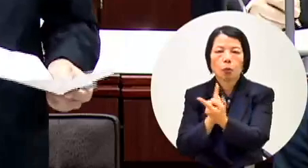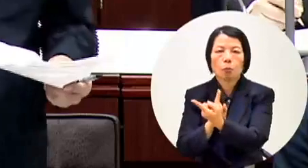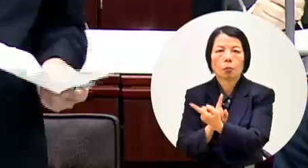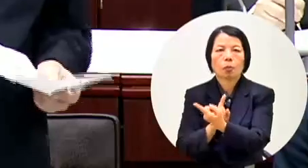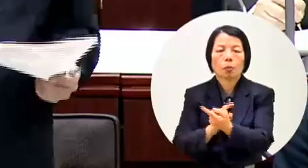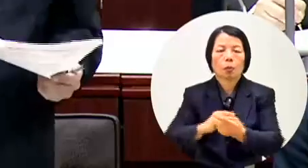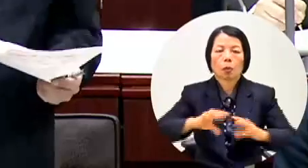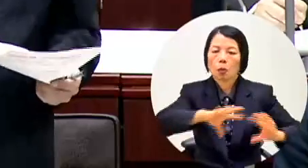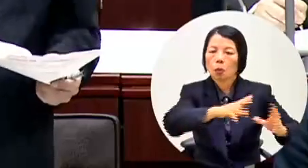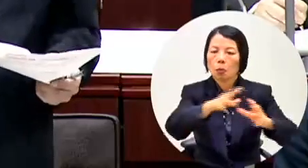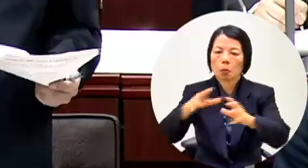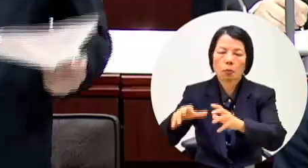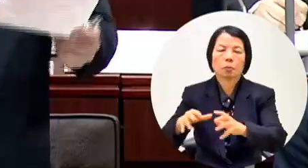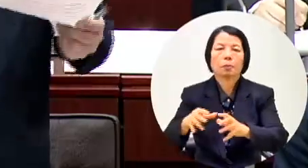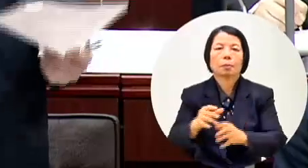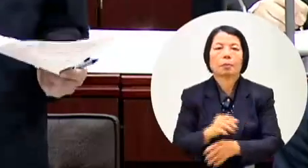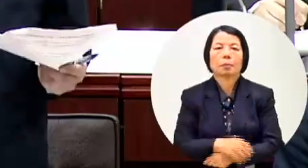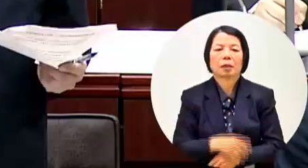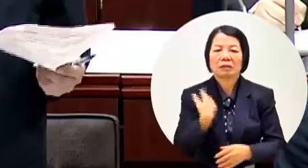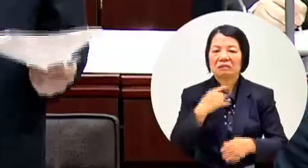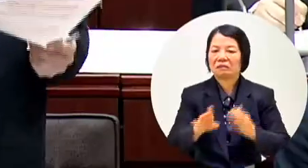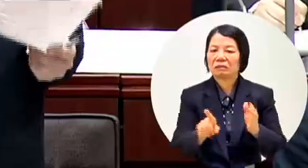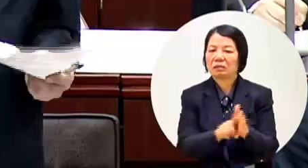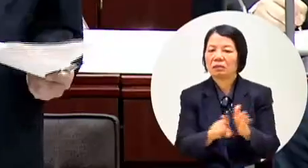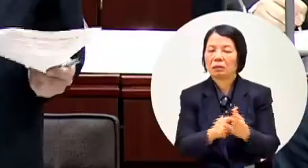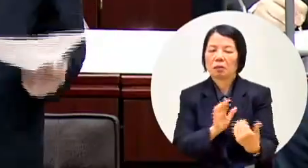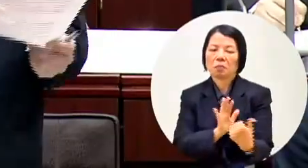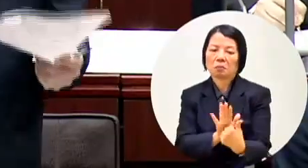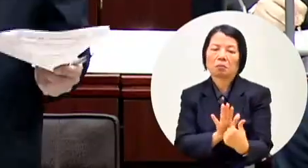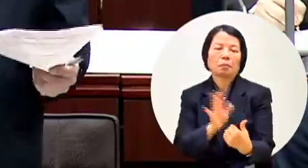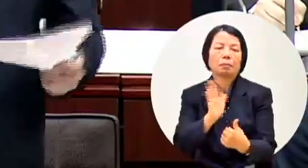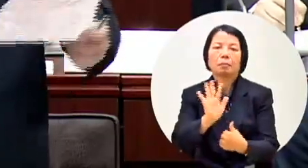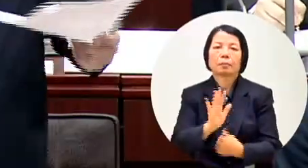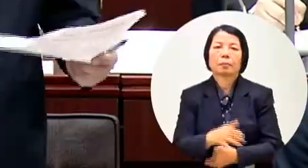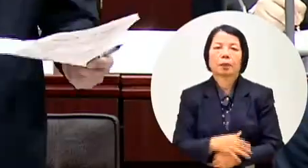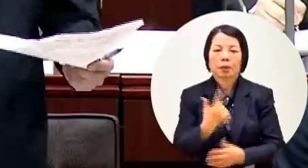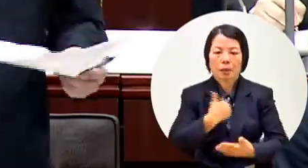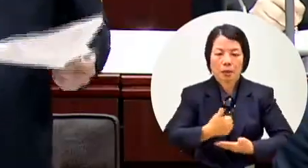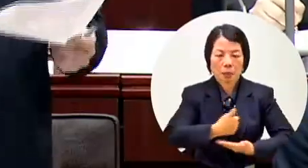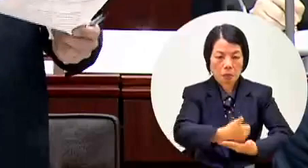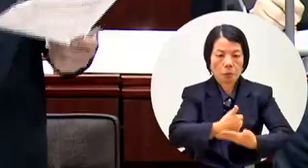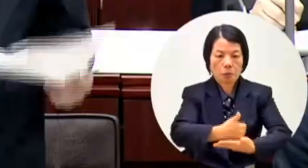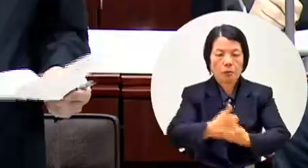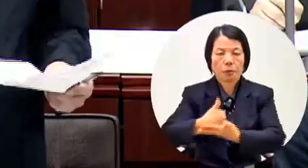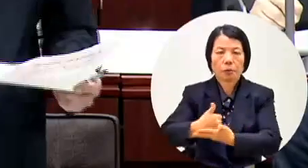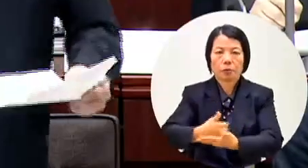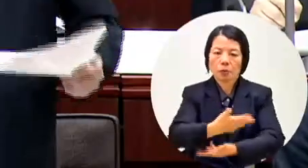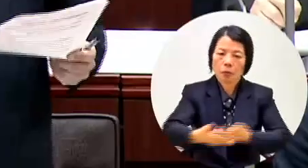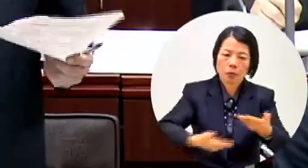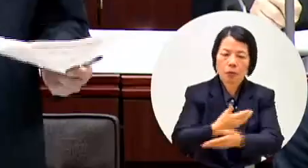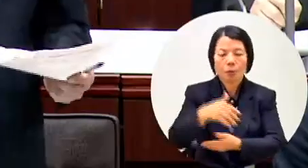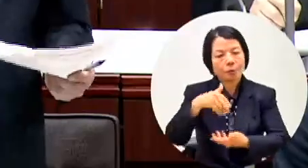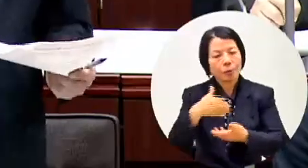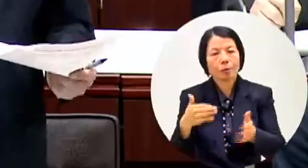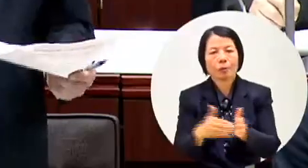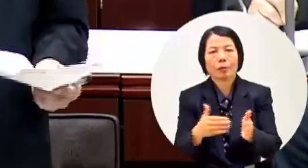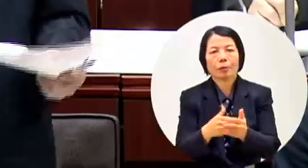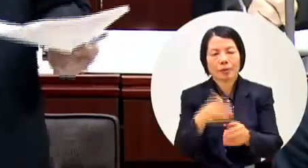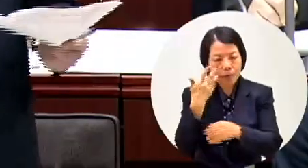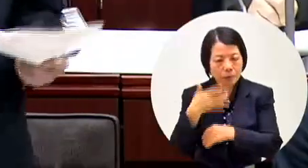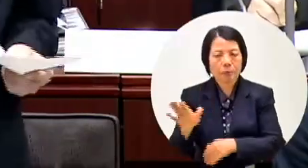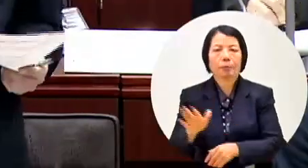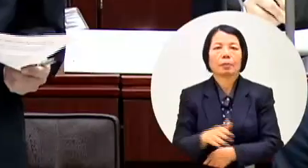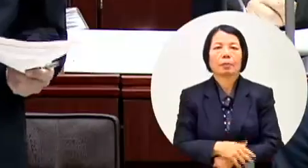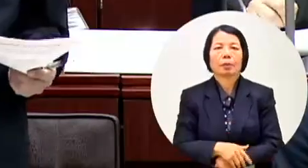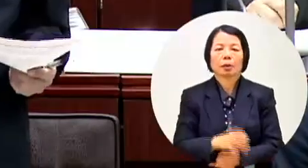会自己设障碍，人家来请我们来交换完、吃完饭、聊得很愉快，我们就离开了，怎